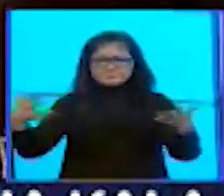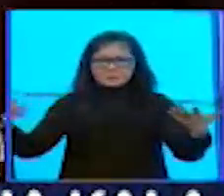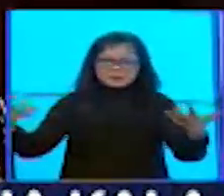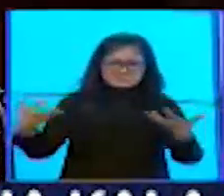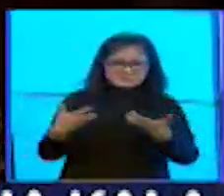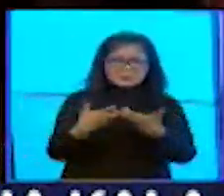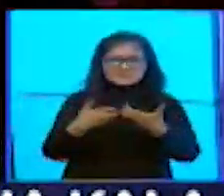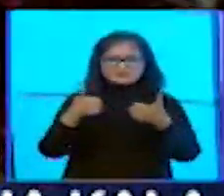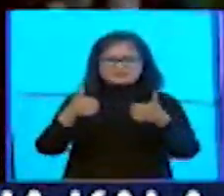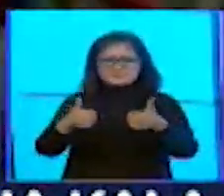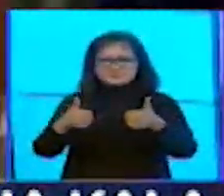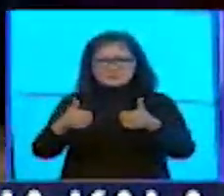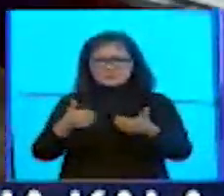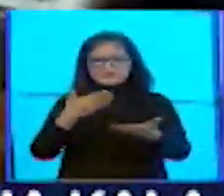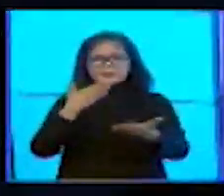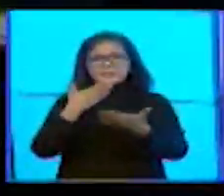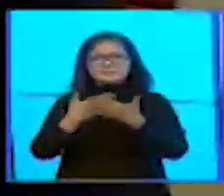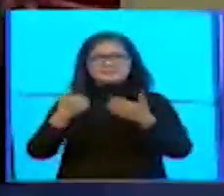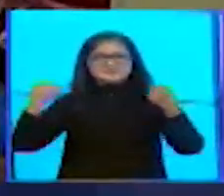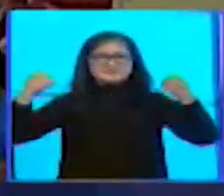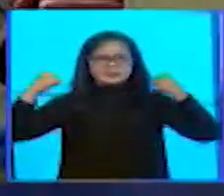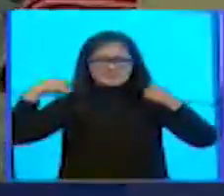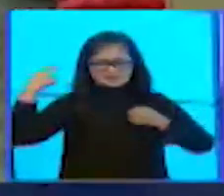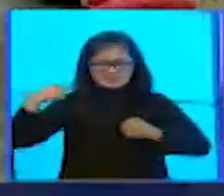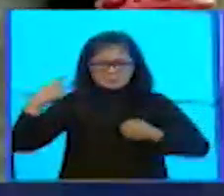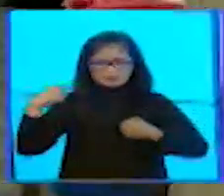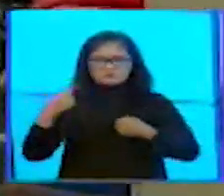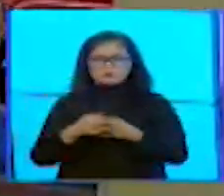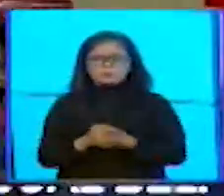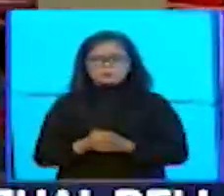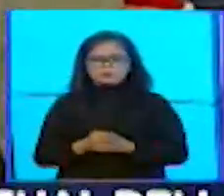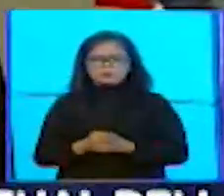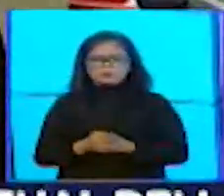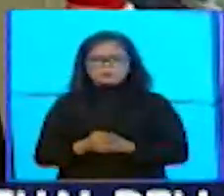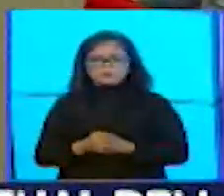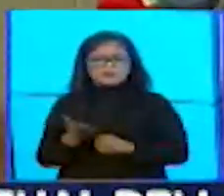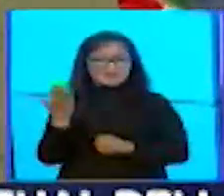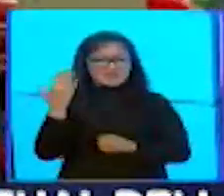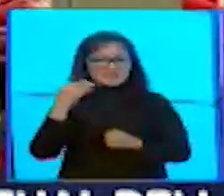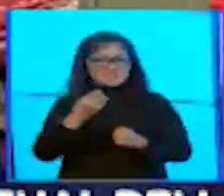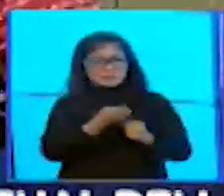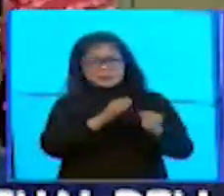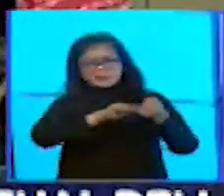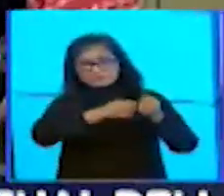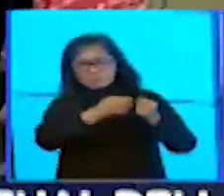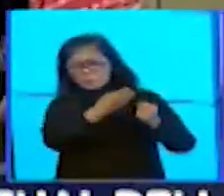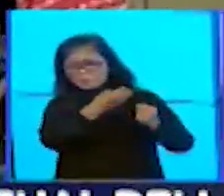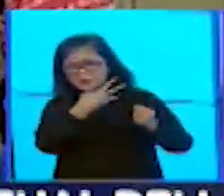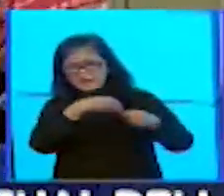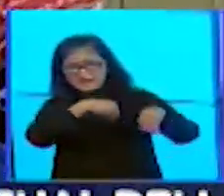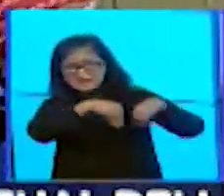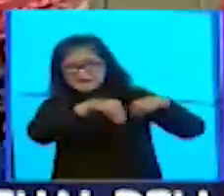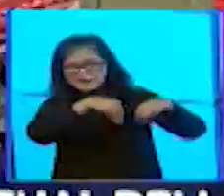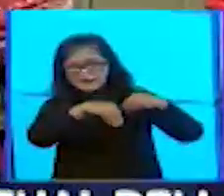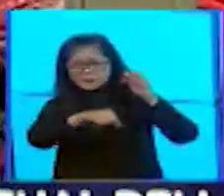Terima kasih, Bu Hayati, atas waktunya. Sehat selalu ya, Bu, ya. Baik, ya, pemirsa, tadi merupakan tanggapan dari salah satu pedagang yang sudah